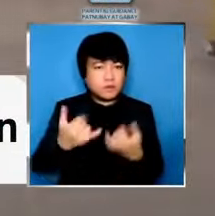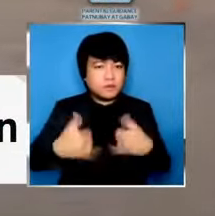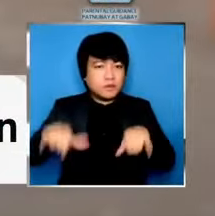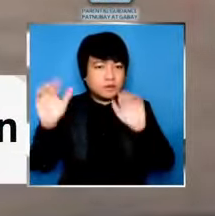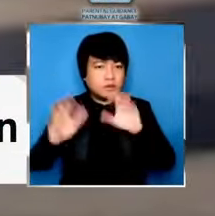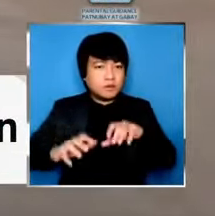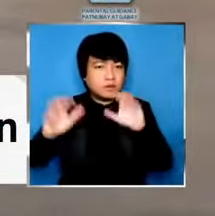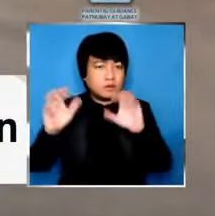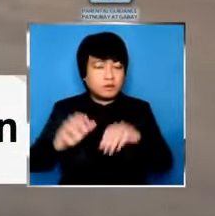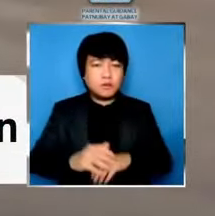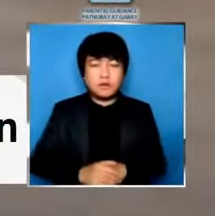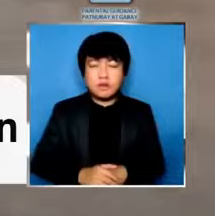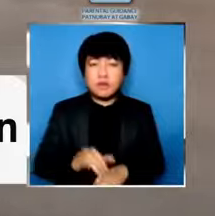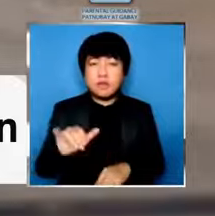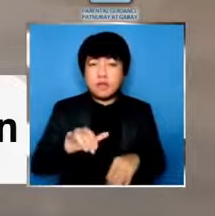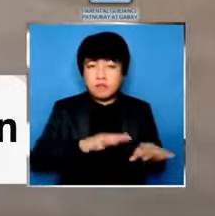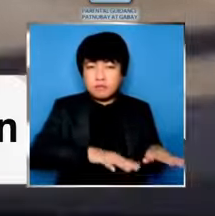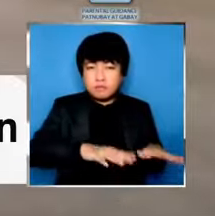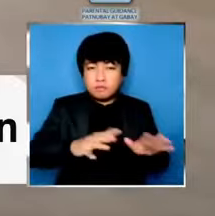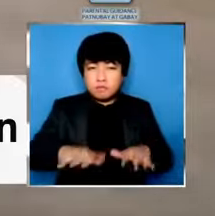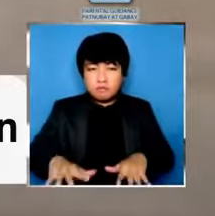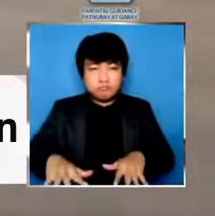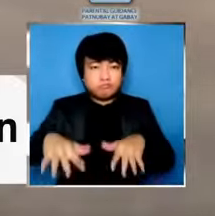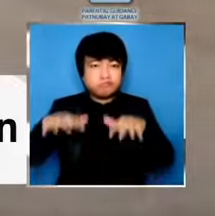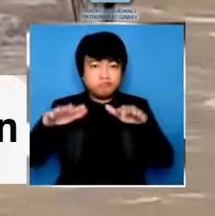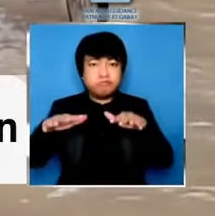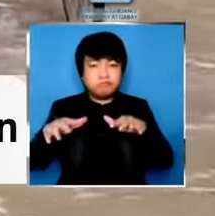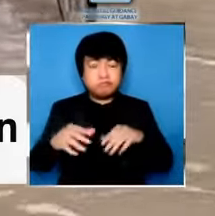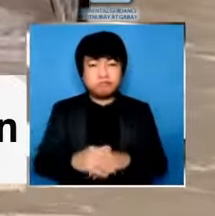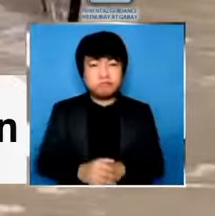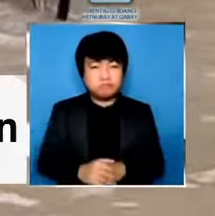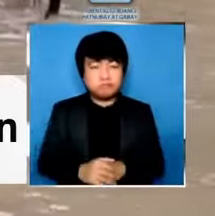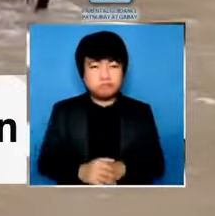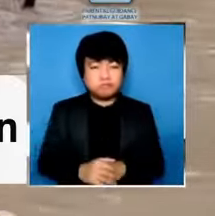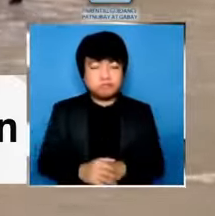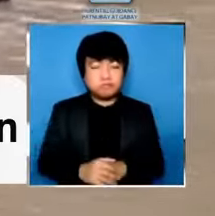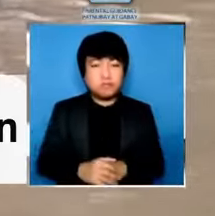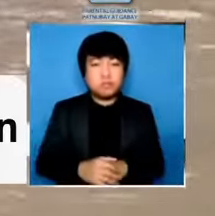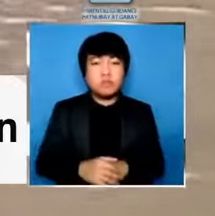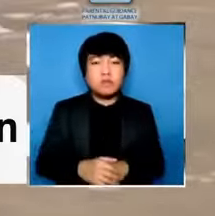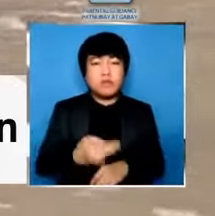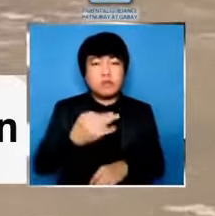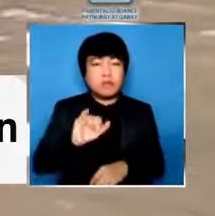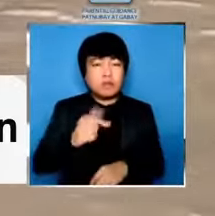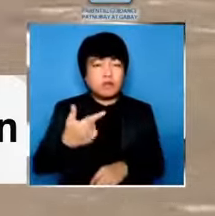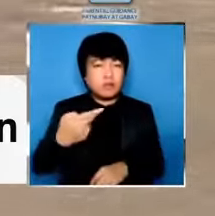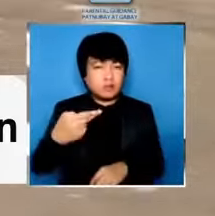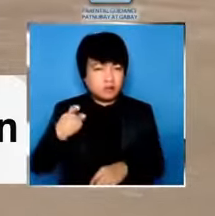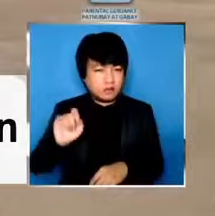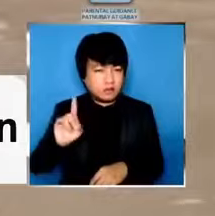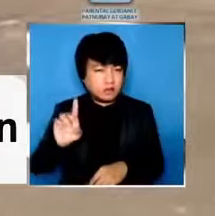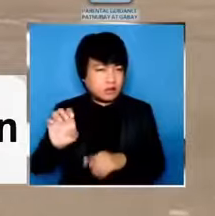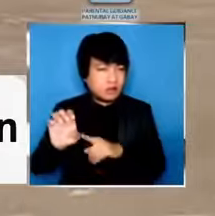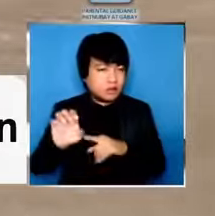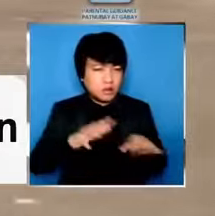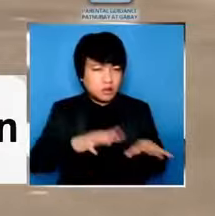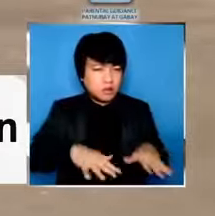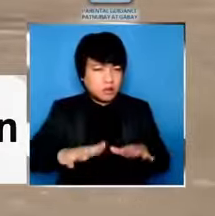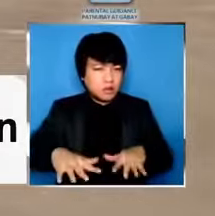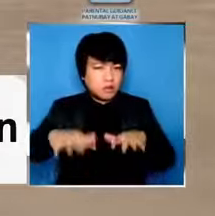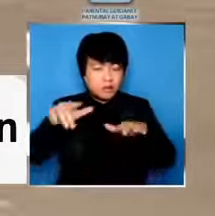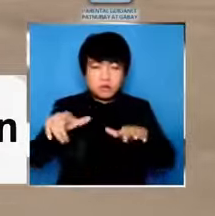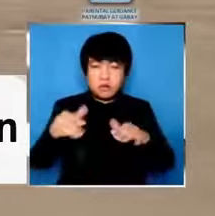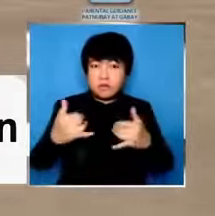high tide. High tide din ang itinuturo ng ilang taga-Hermosa Bataan kaya may baha pa rin sa ilang lugar doon. Patuloy naman tumataas ang baha sa